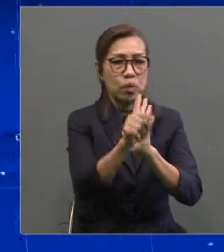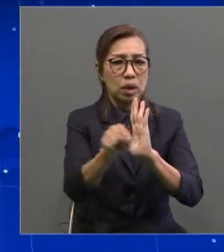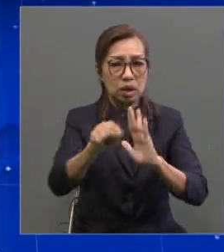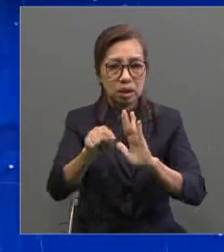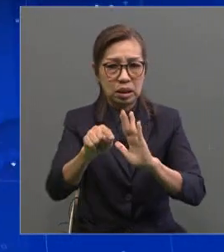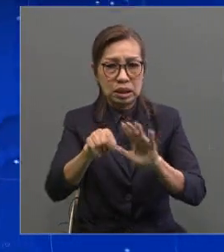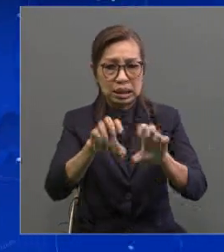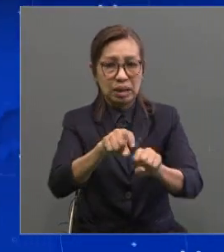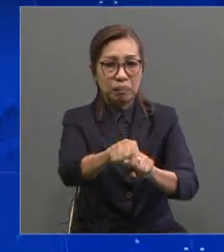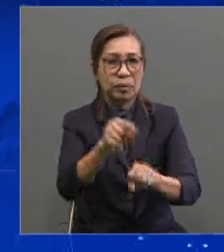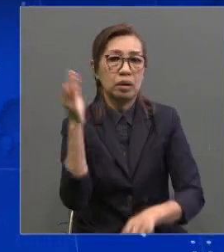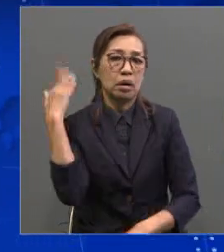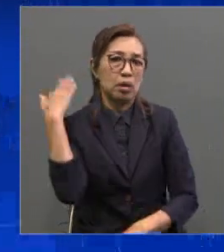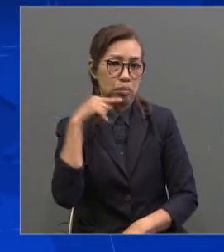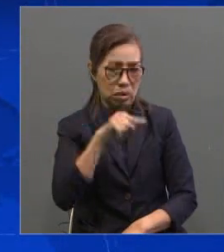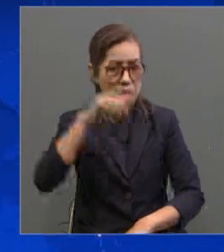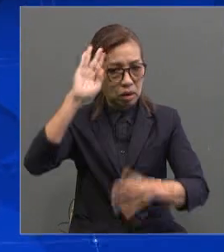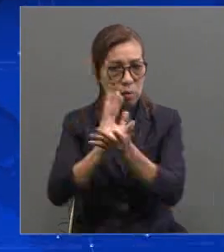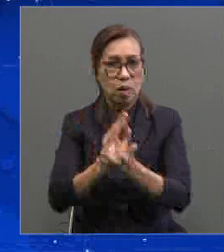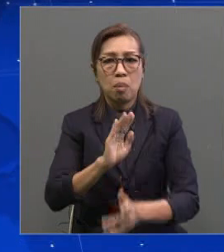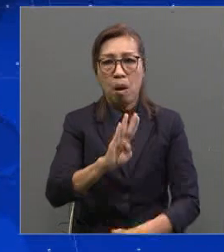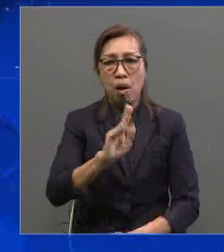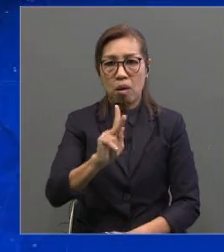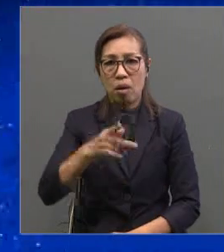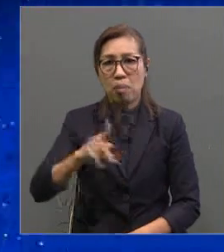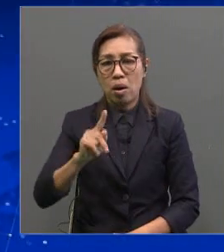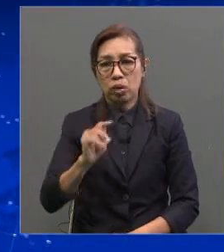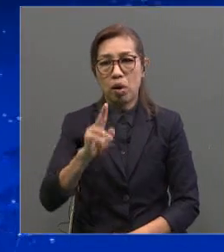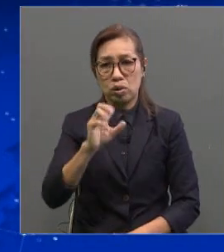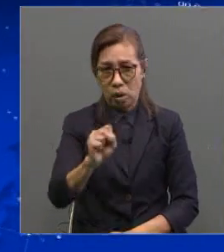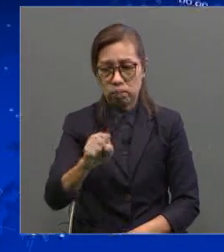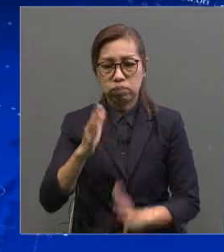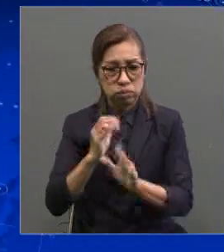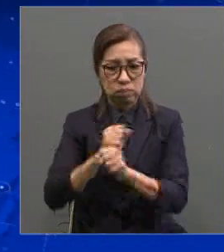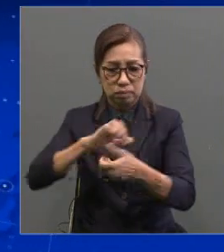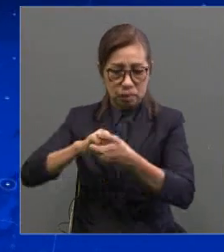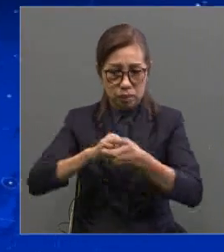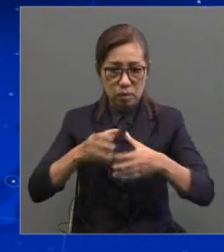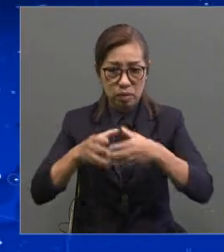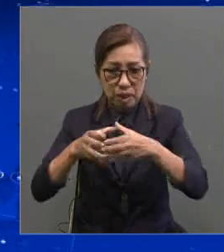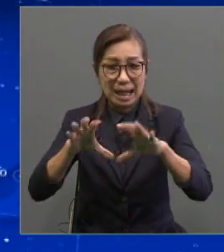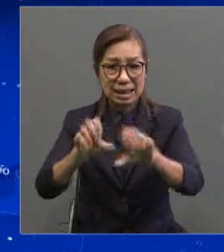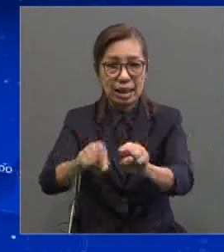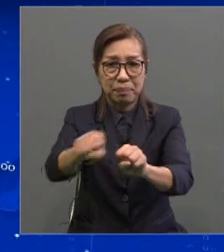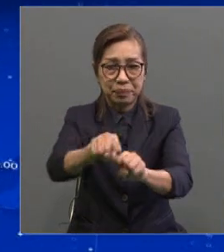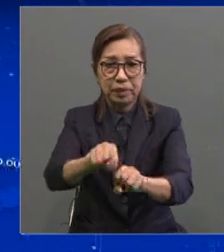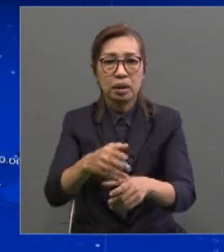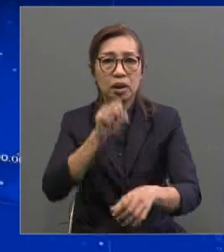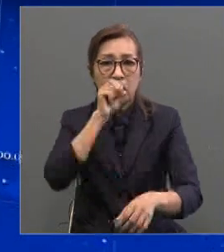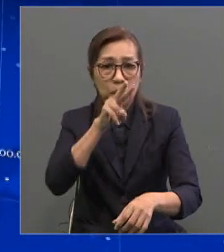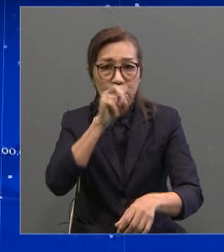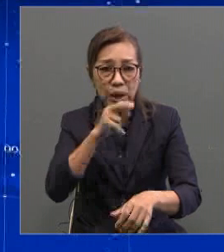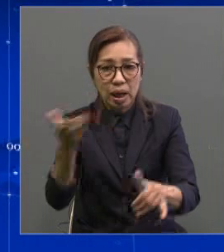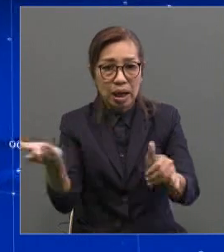ของตำรวจบกทสแล้วก็เจ้าหน้าที่ที่เกี่ยวข้องครับที่เข้าตรวจค้นแล้วก็จับกุมผู้ต้องหาที่ลักลอบซื้อขาย